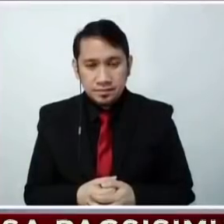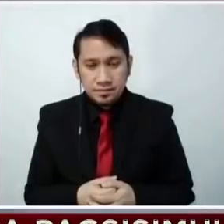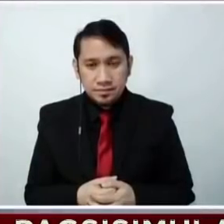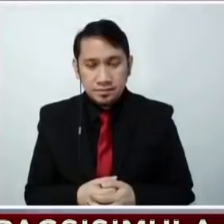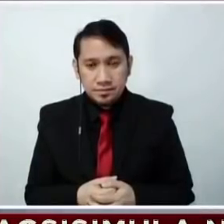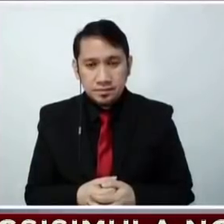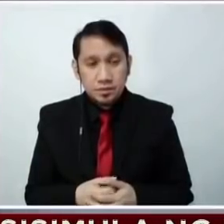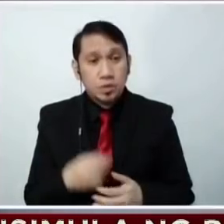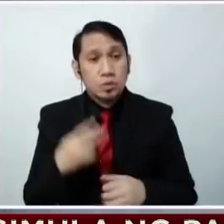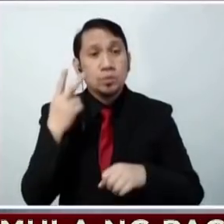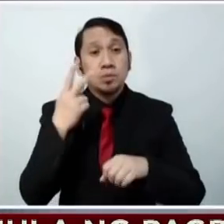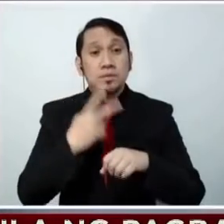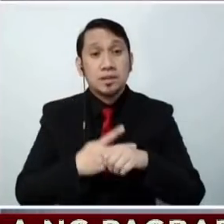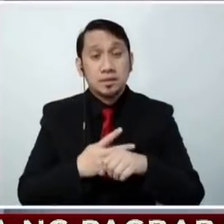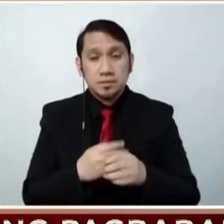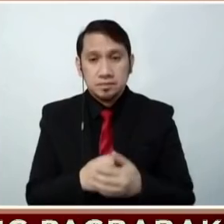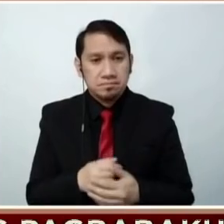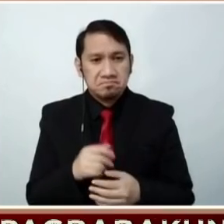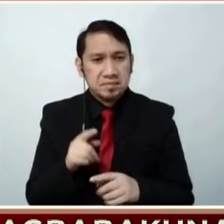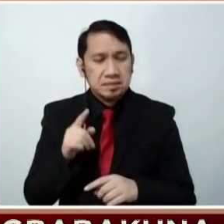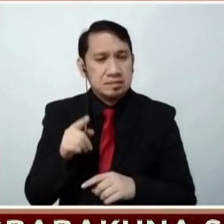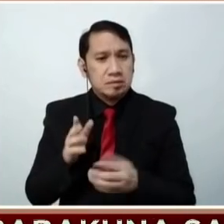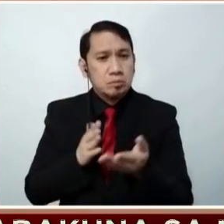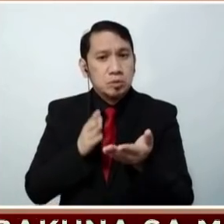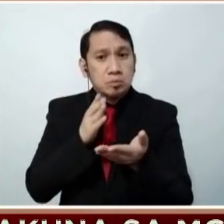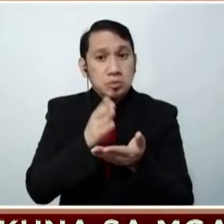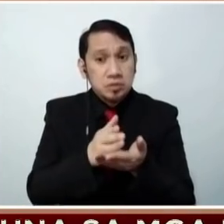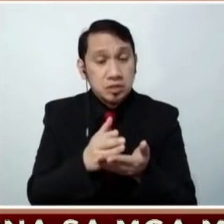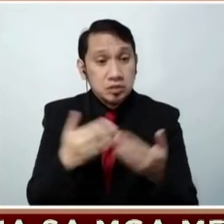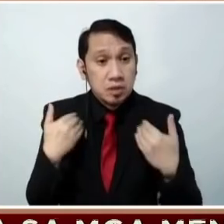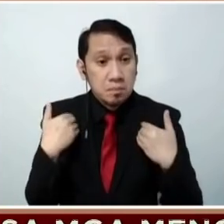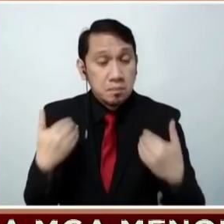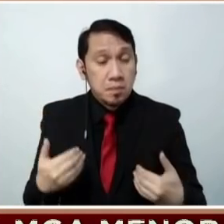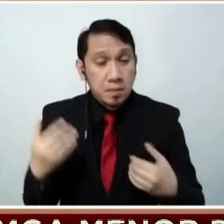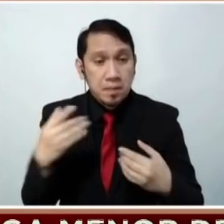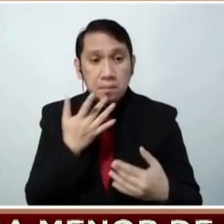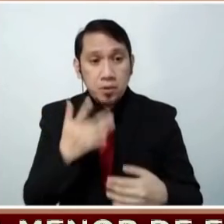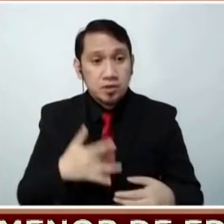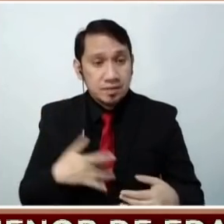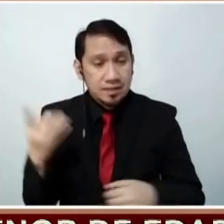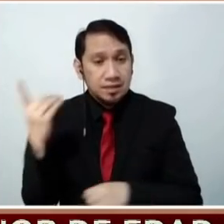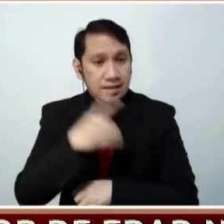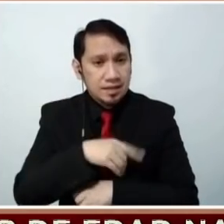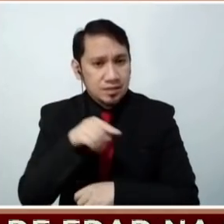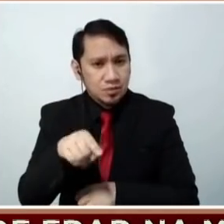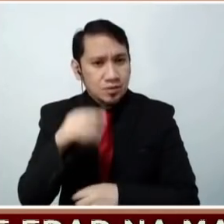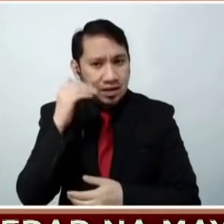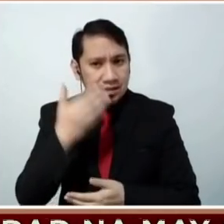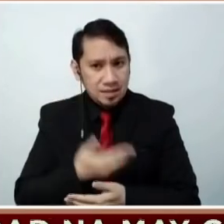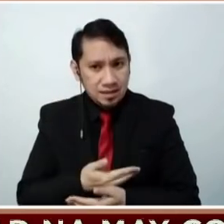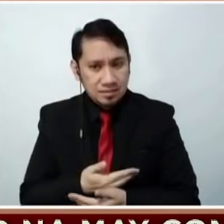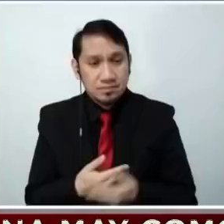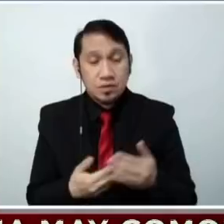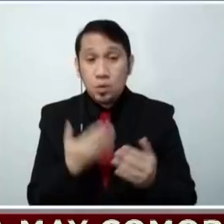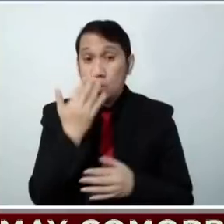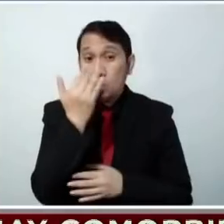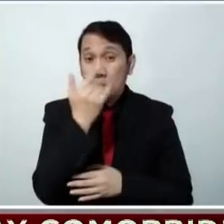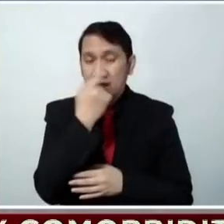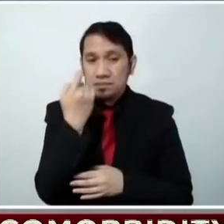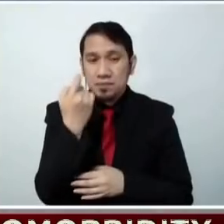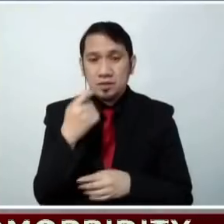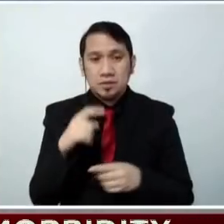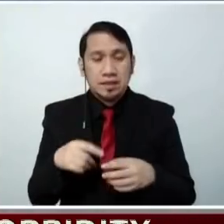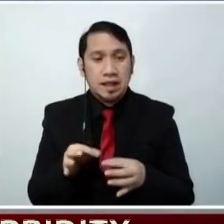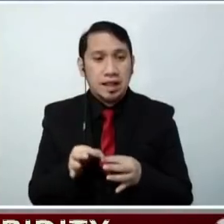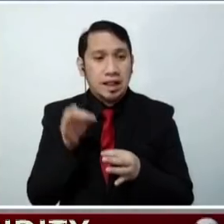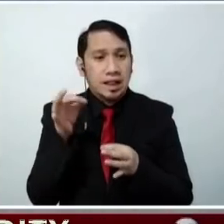Dalawang beses nang hindi nakapunta sa birthday ng anak ang OFW sa Taiwan na si Rick. Ilang beses na kasing napurnada